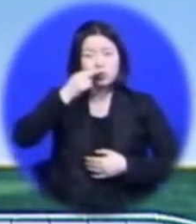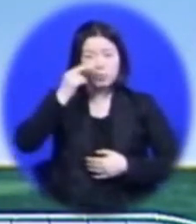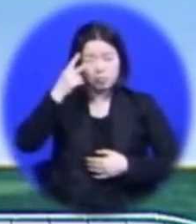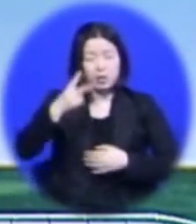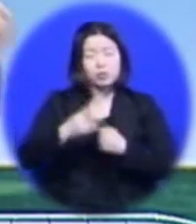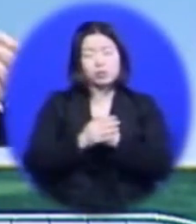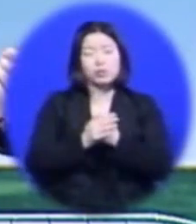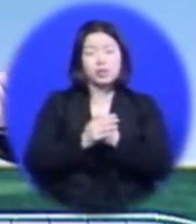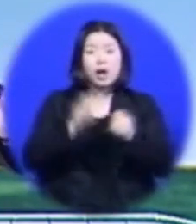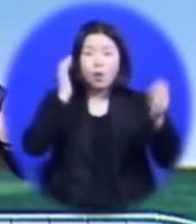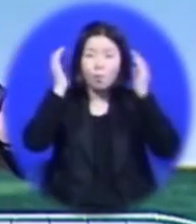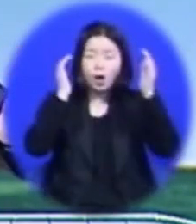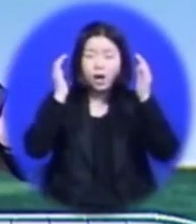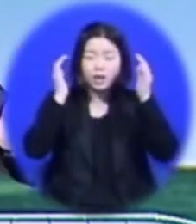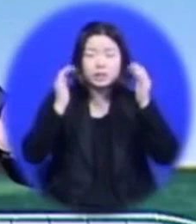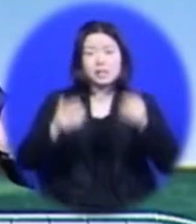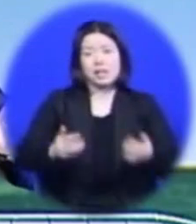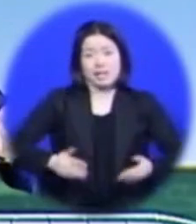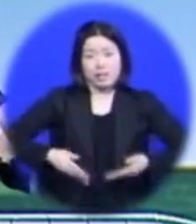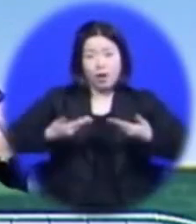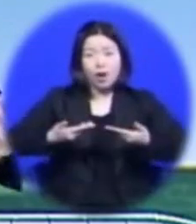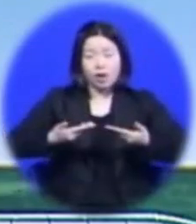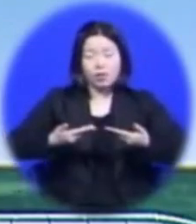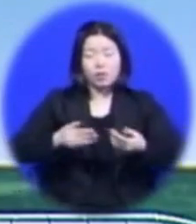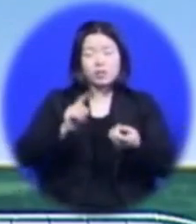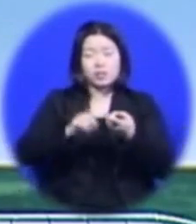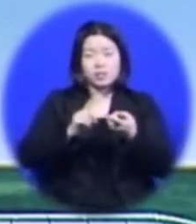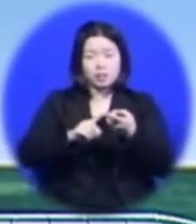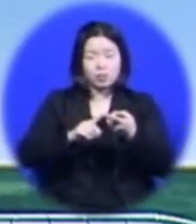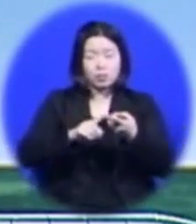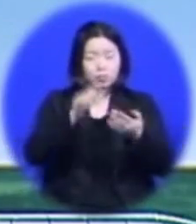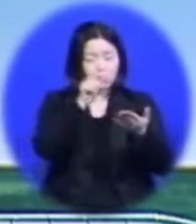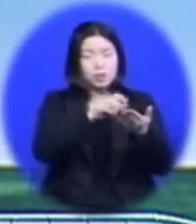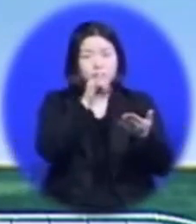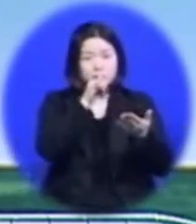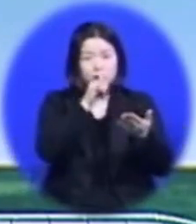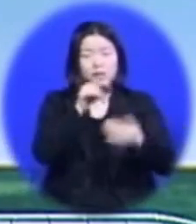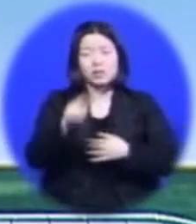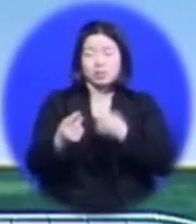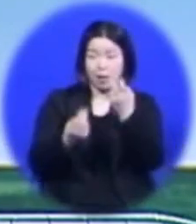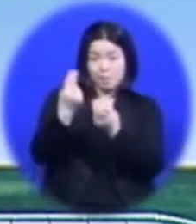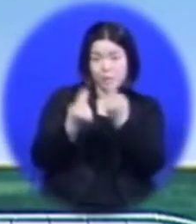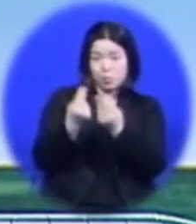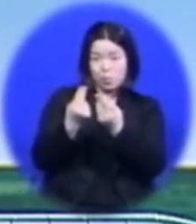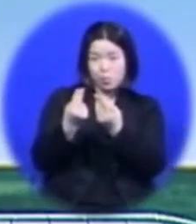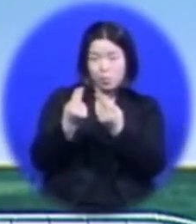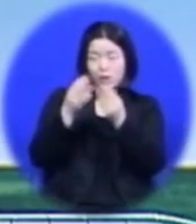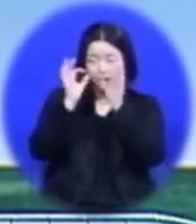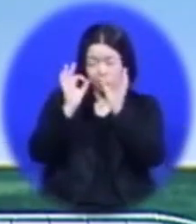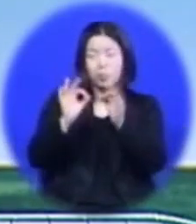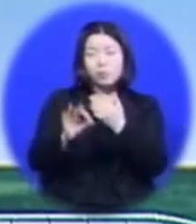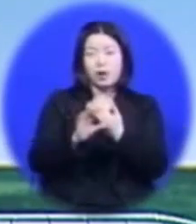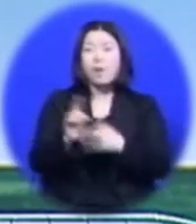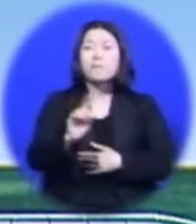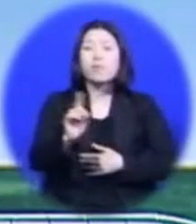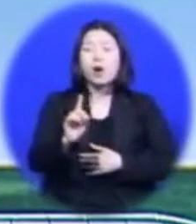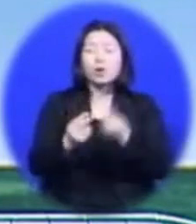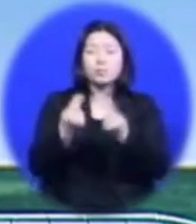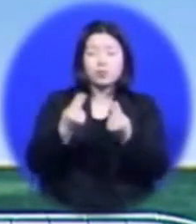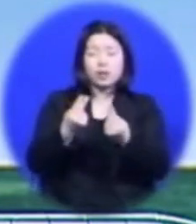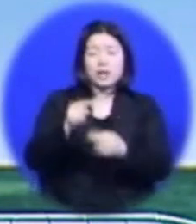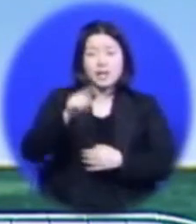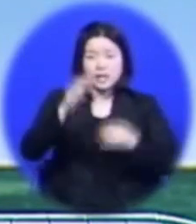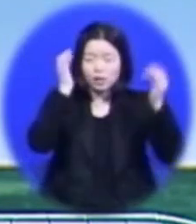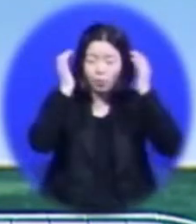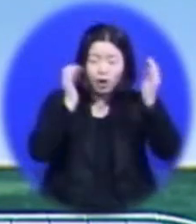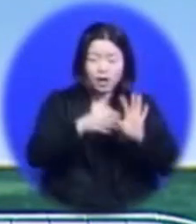환난을 경한 것이라고 표현했어요. 그 말은 비교해서 그렇다는 겁니다. 뭘 비교해요? 이